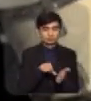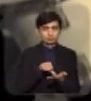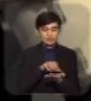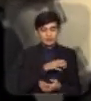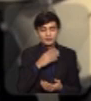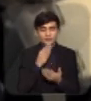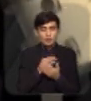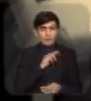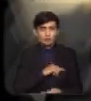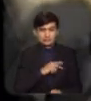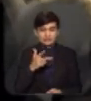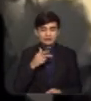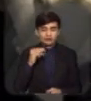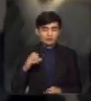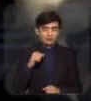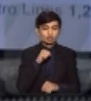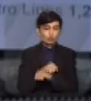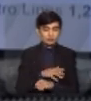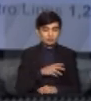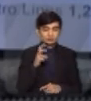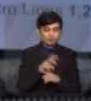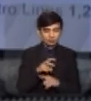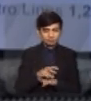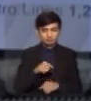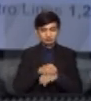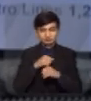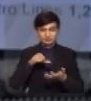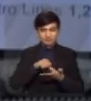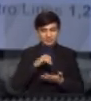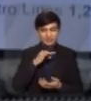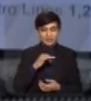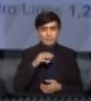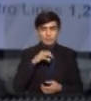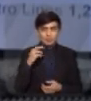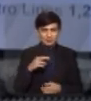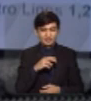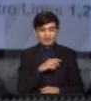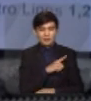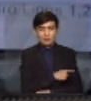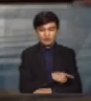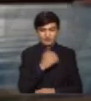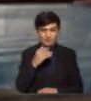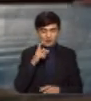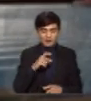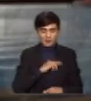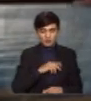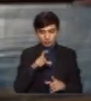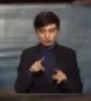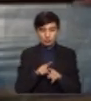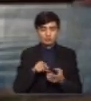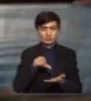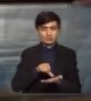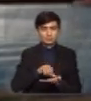на 3 часа. Кроме журналистов, вышли на улицу и медработники. Это первая забастовка против новой пенсионной реформы. Впервые